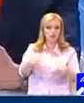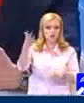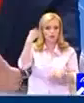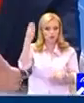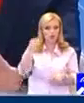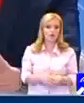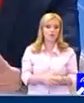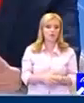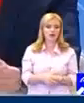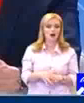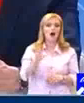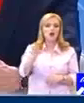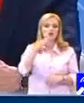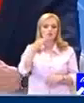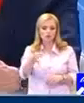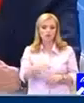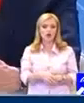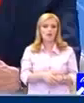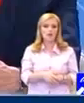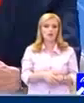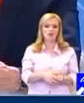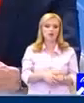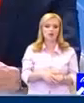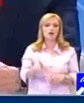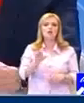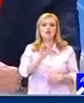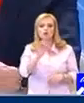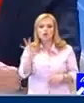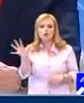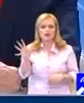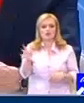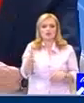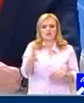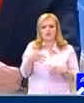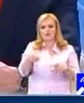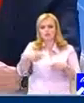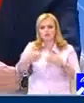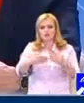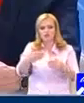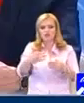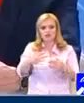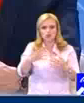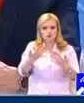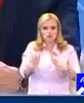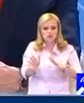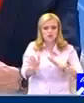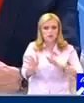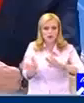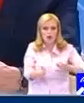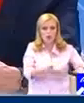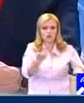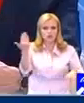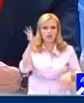izbândă. Cum spuneam, regimul, oricât de fioros ar fi el, iată, se clatină, a demonstrat